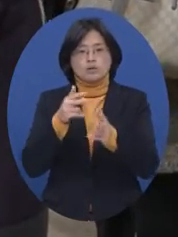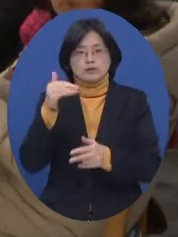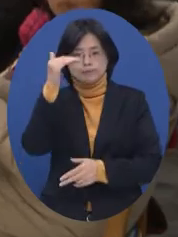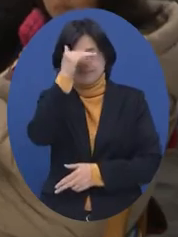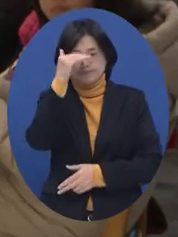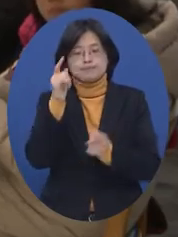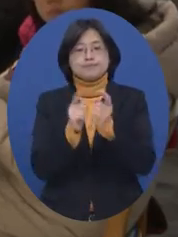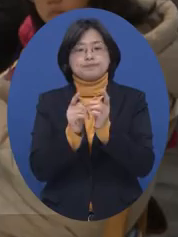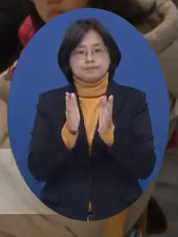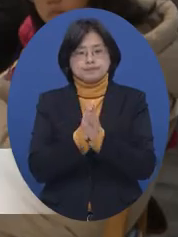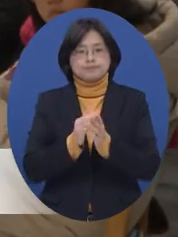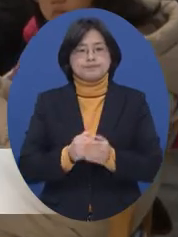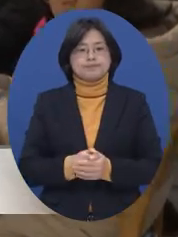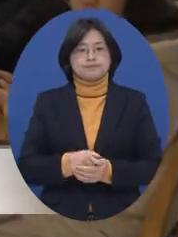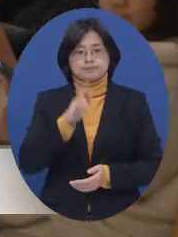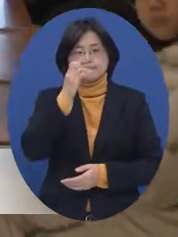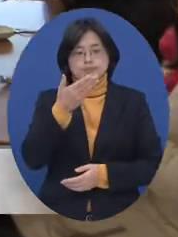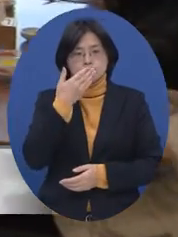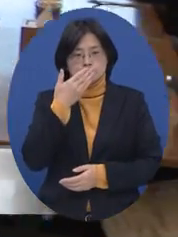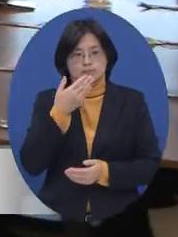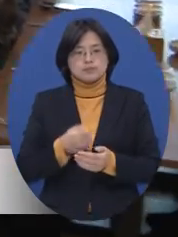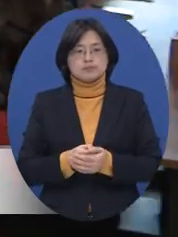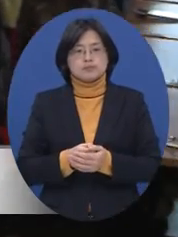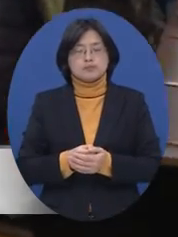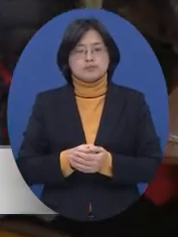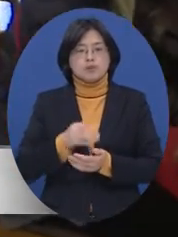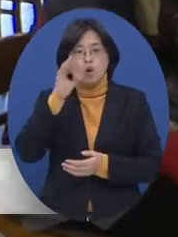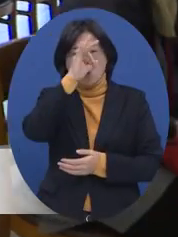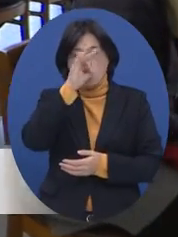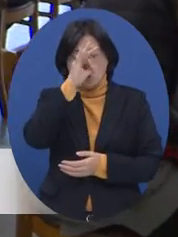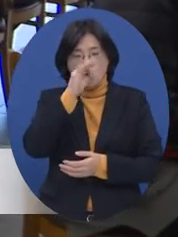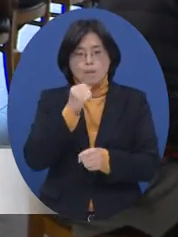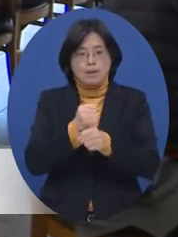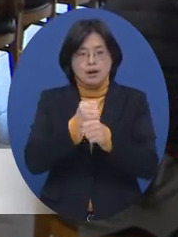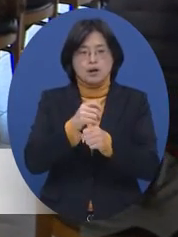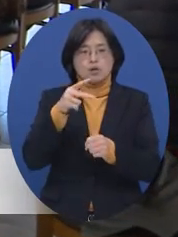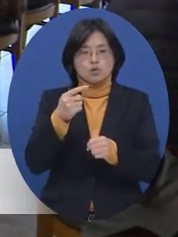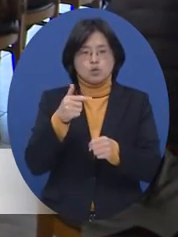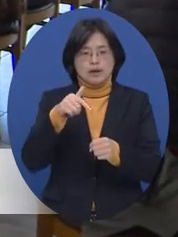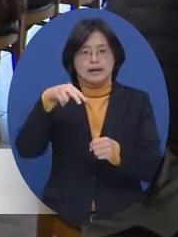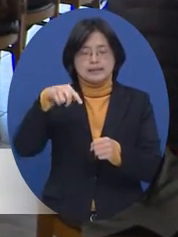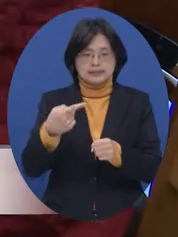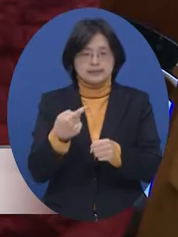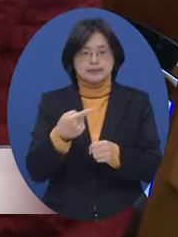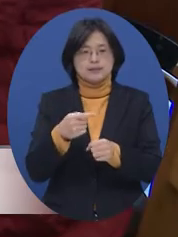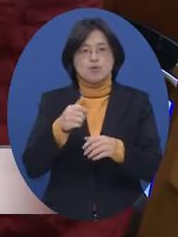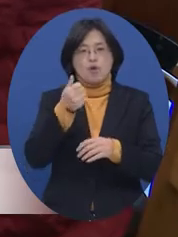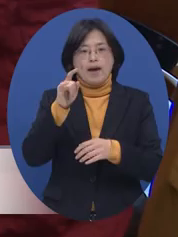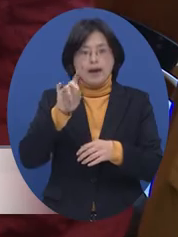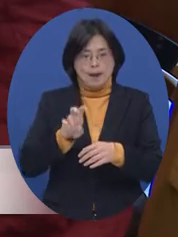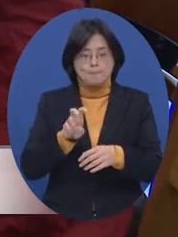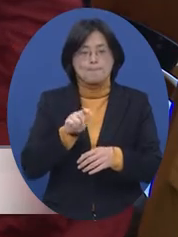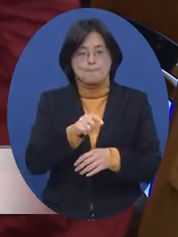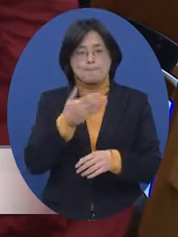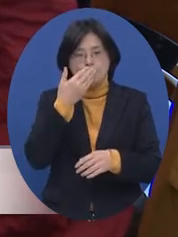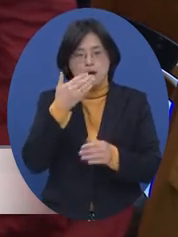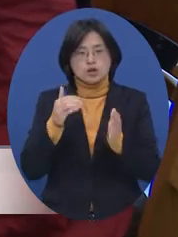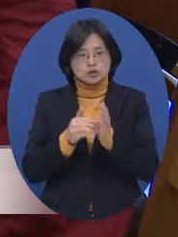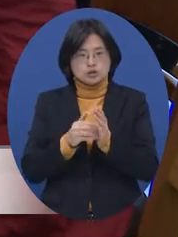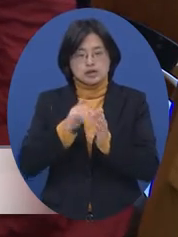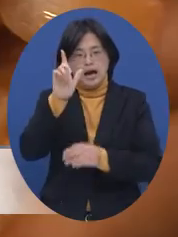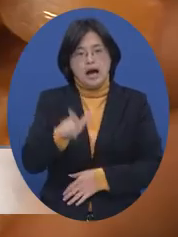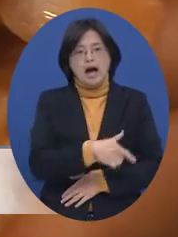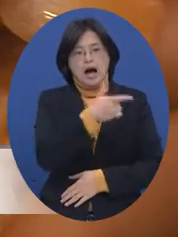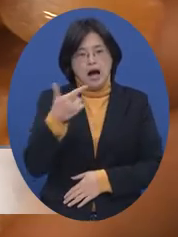실시됐습니다. 점심시간에는 G마크 한돈으로 만든 돈가스와 햄, 소시지로 식사를 하는 등 참가자들은 하루 동안